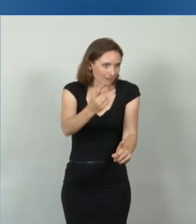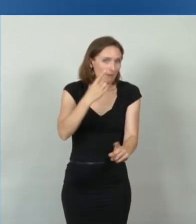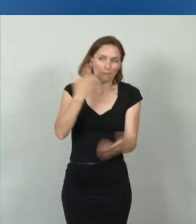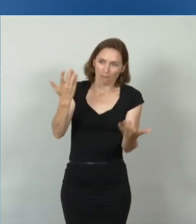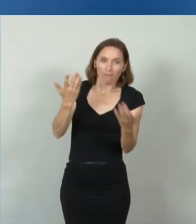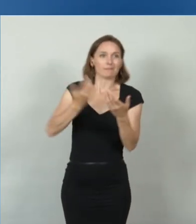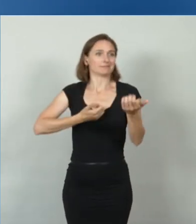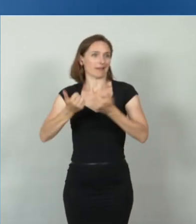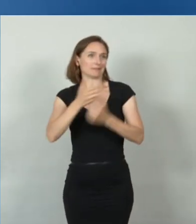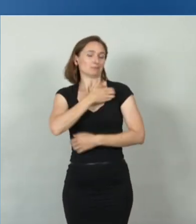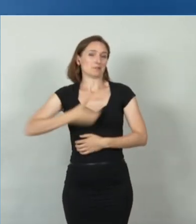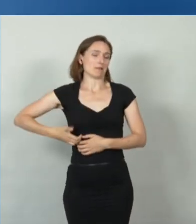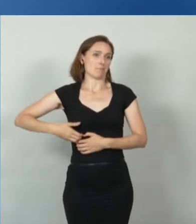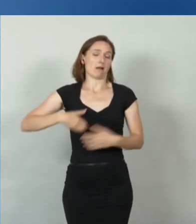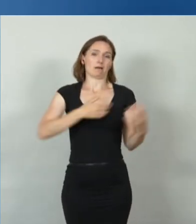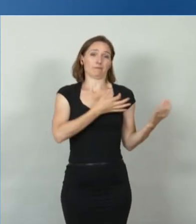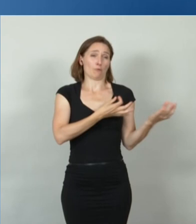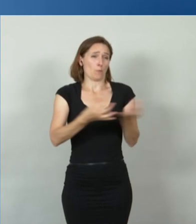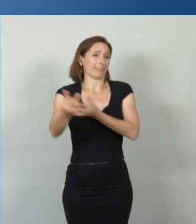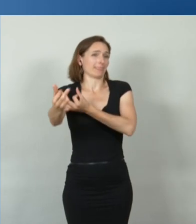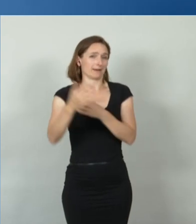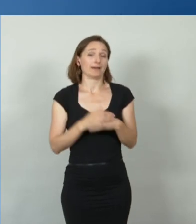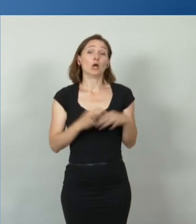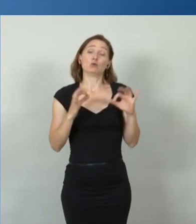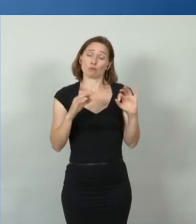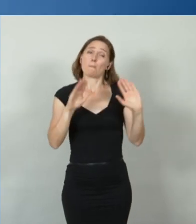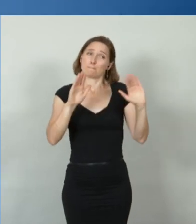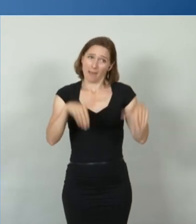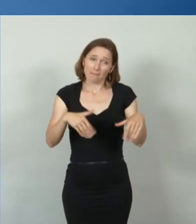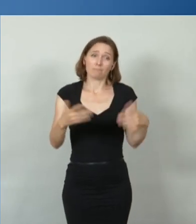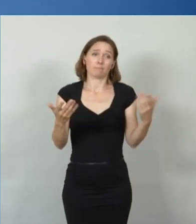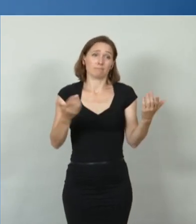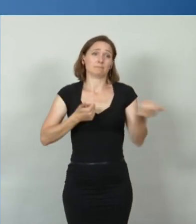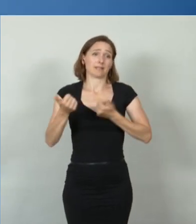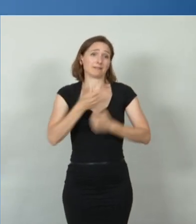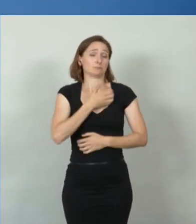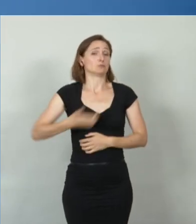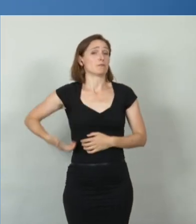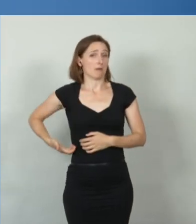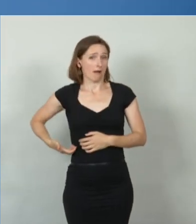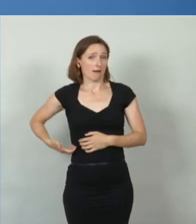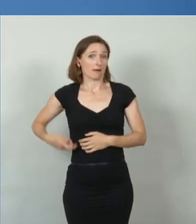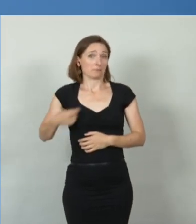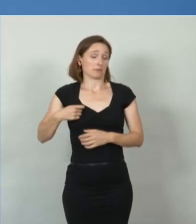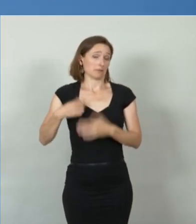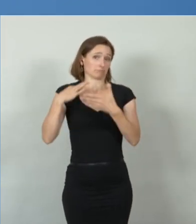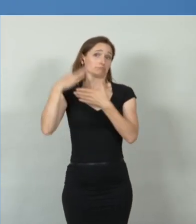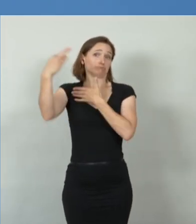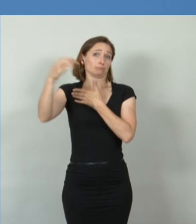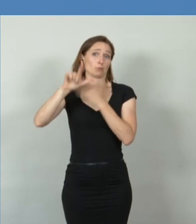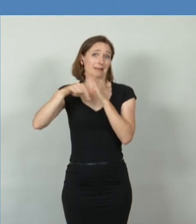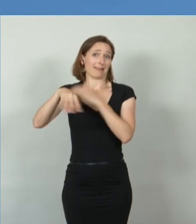une machine qui est l'occasion de le dire à de nombreuses reprises fonctionnées comme nous sommes arrivés au responsabilités en 2014 et